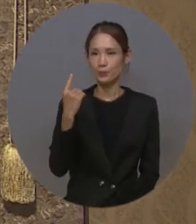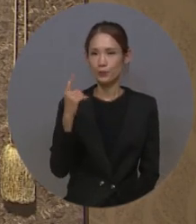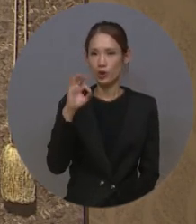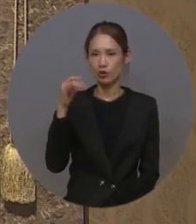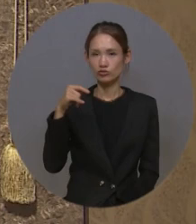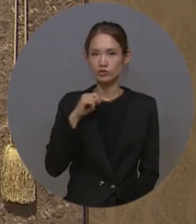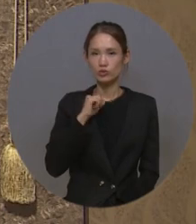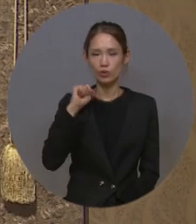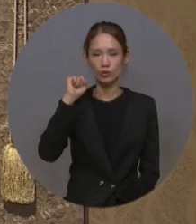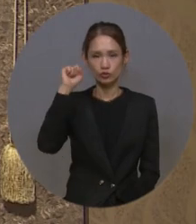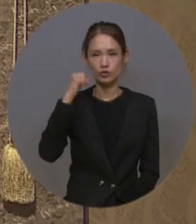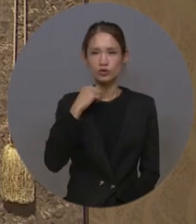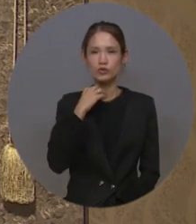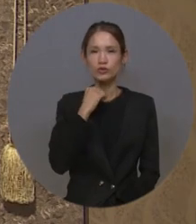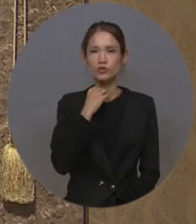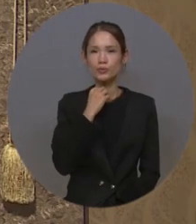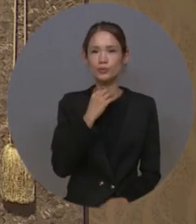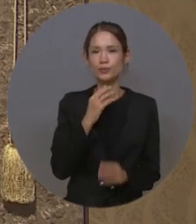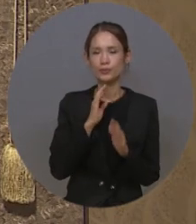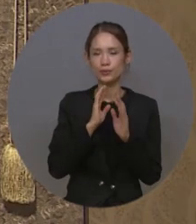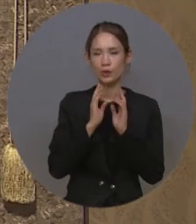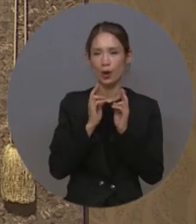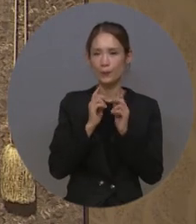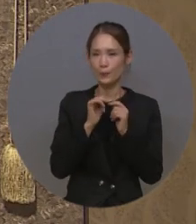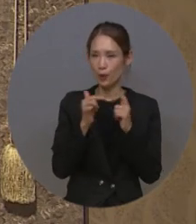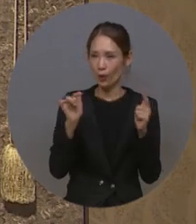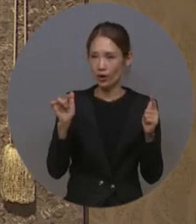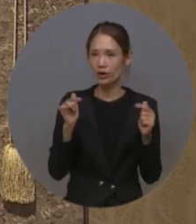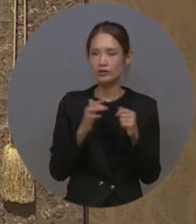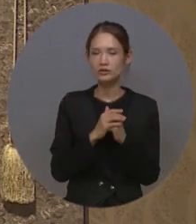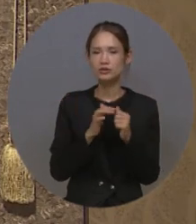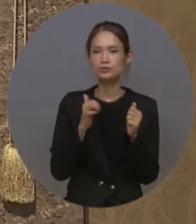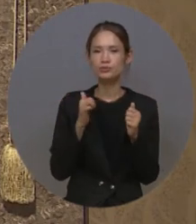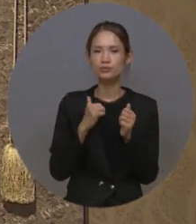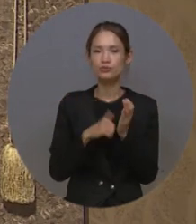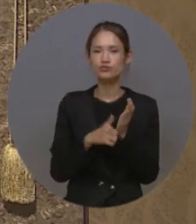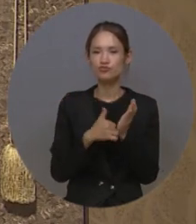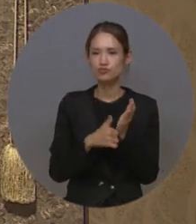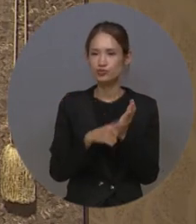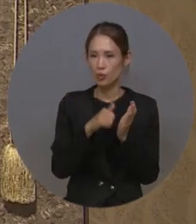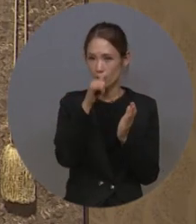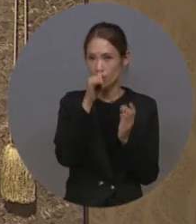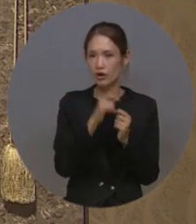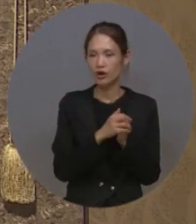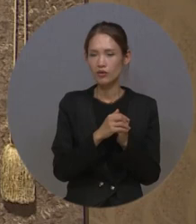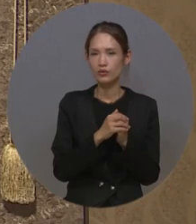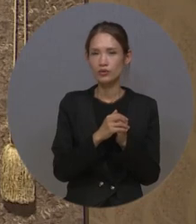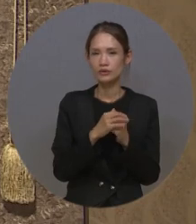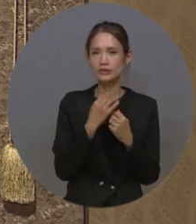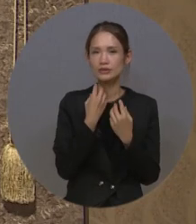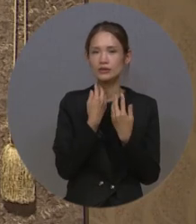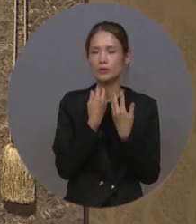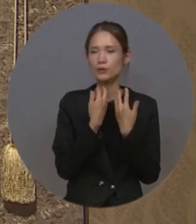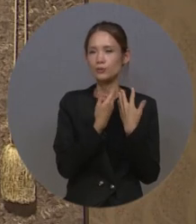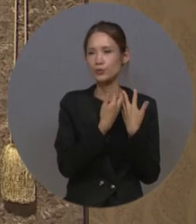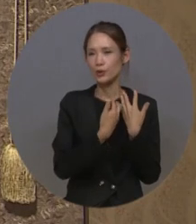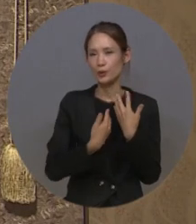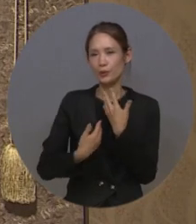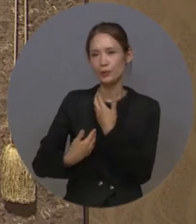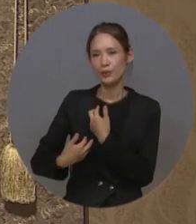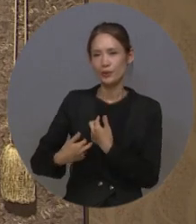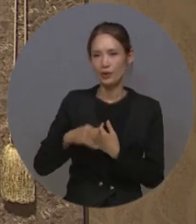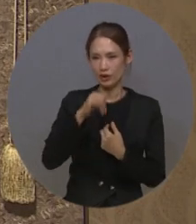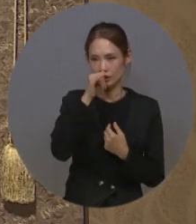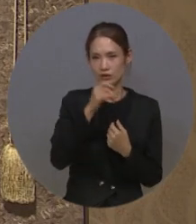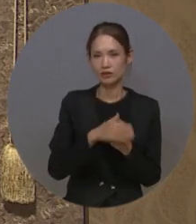솜털 같은 게 계속 밖으로 밀어내요. 이물질들을 네. 기도에는 다 섬모가 붙어 있거든요. 예.